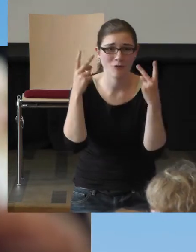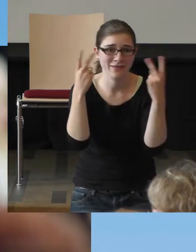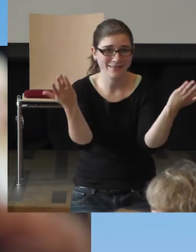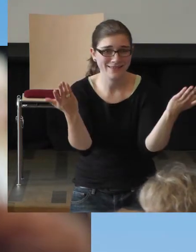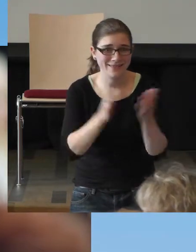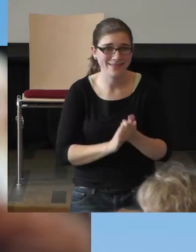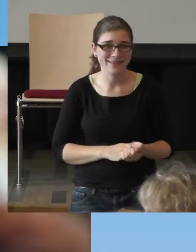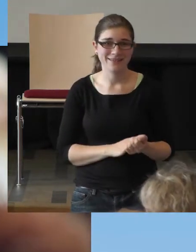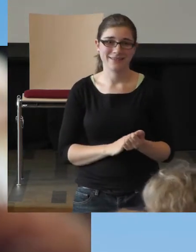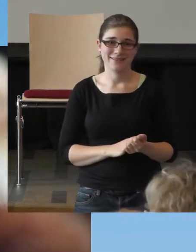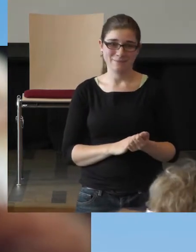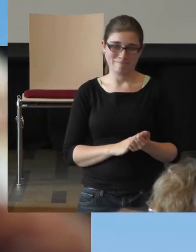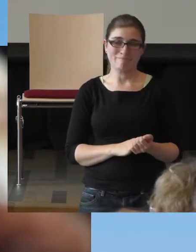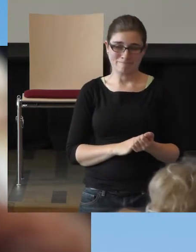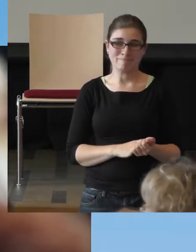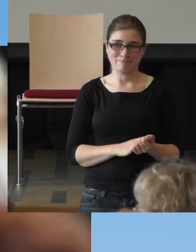gut.